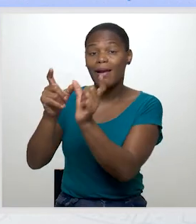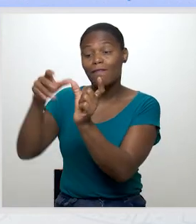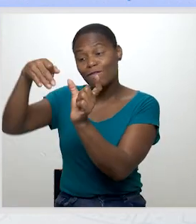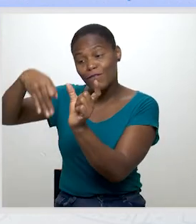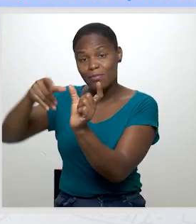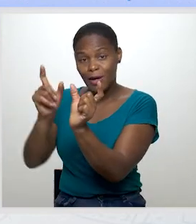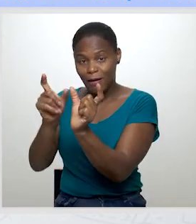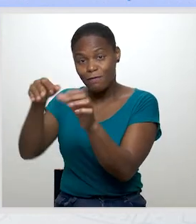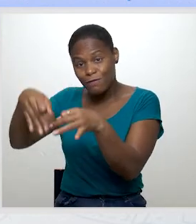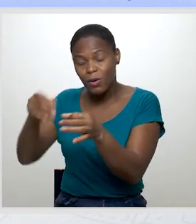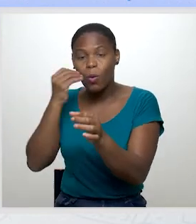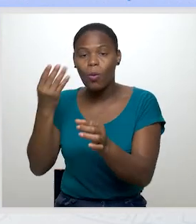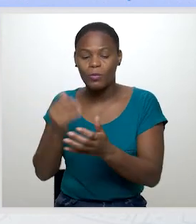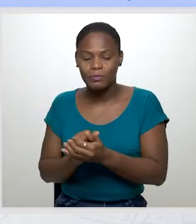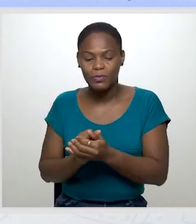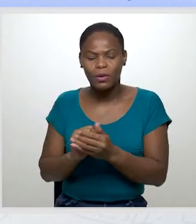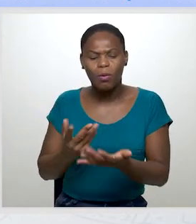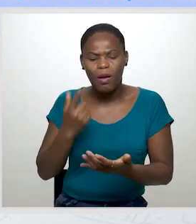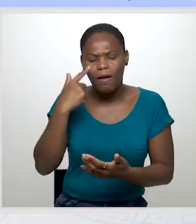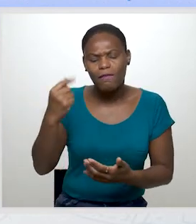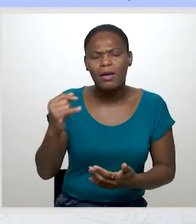est irrégulier?